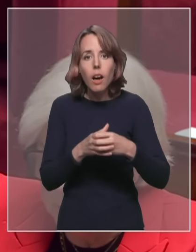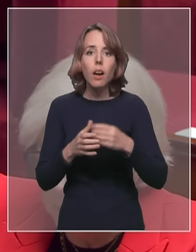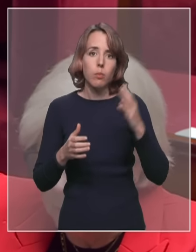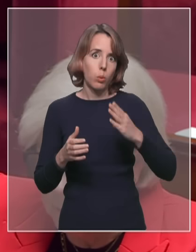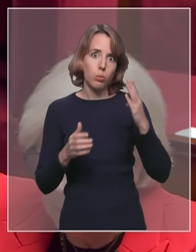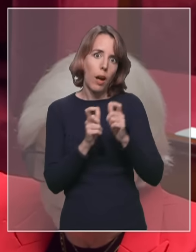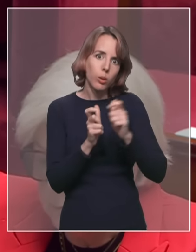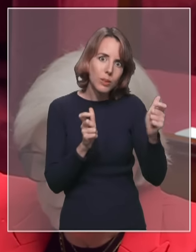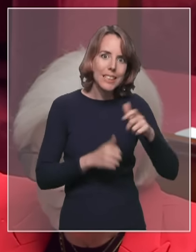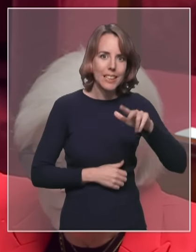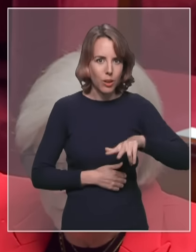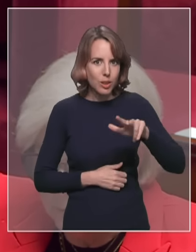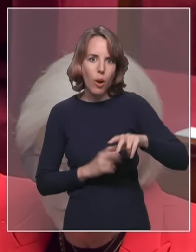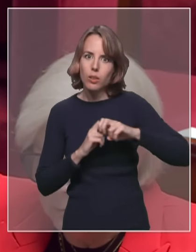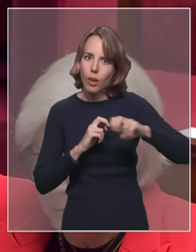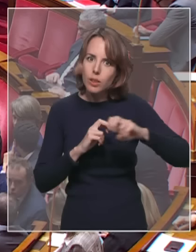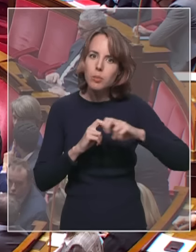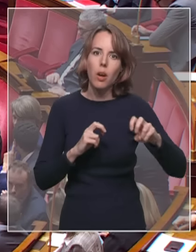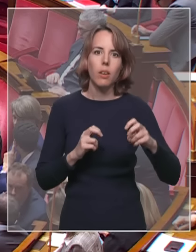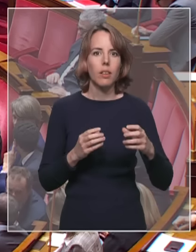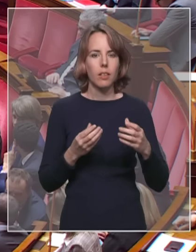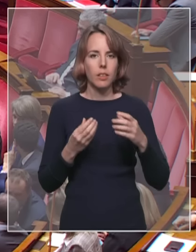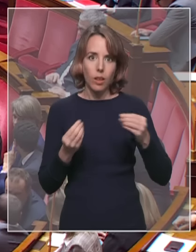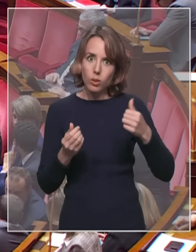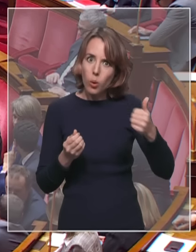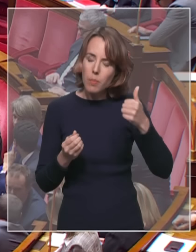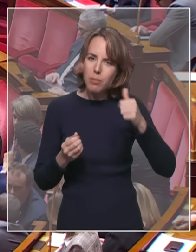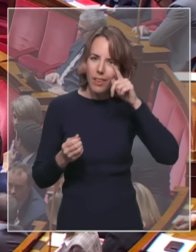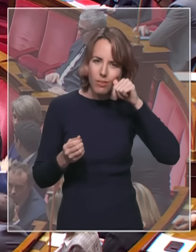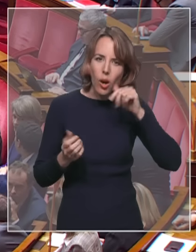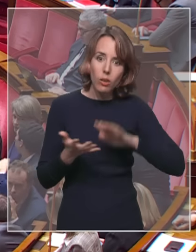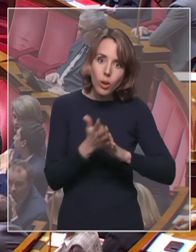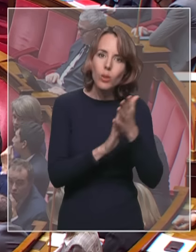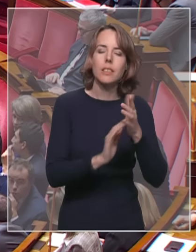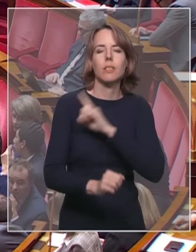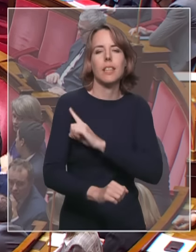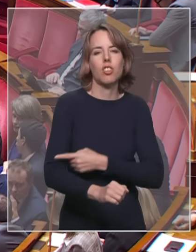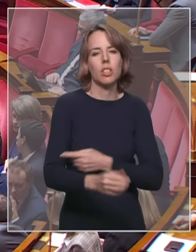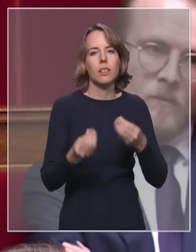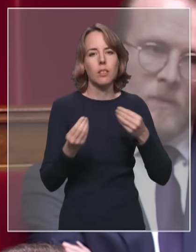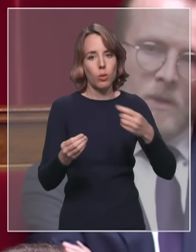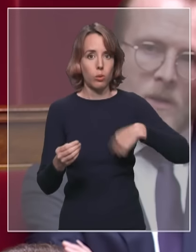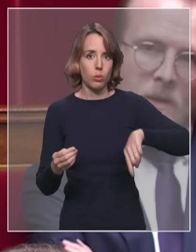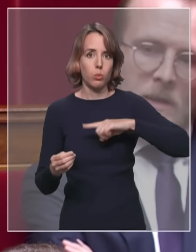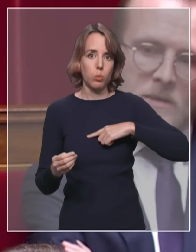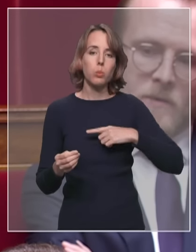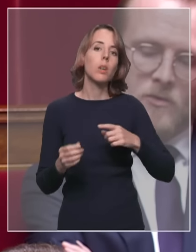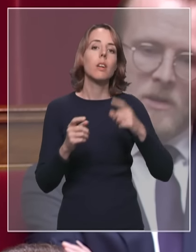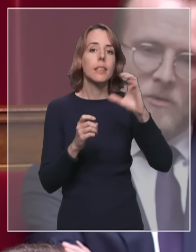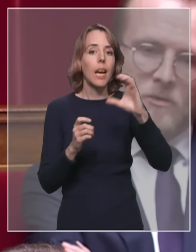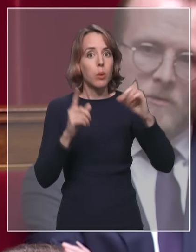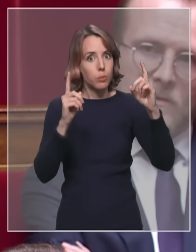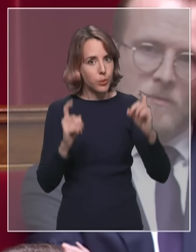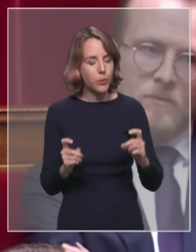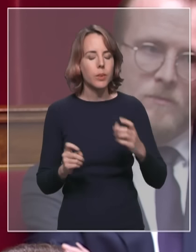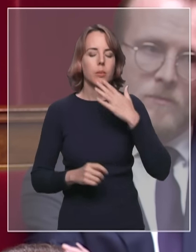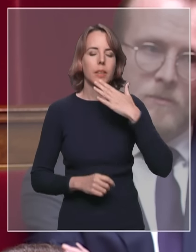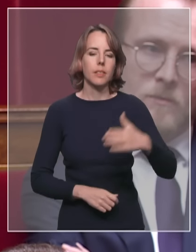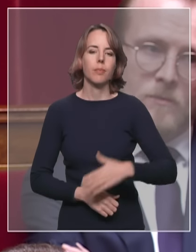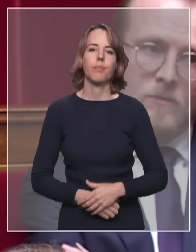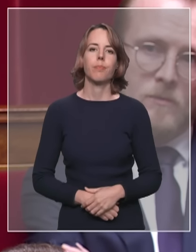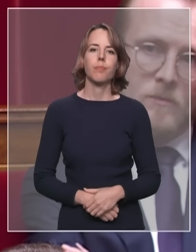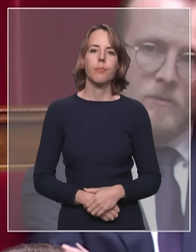l'industrie, du logement, des transports qui fassent leur transition énergétique pour pouvoir consommer notre énergie décarbonée. Je vous remercie beaucoup. Merci beaucoup, Madame